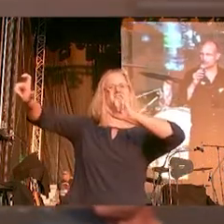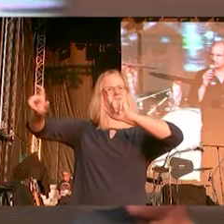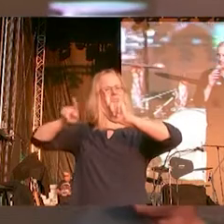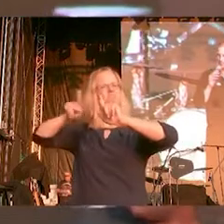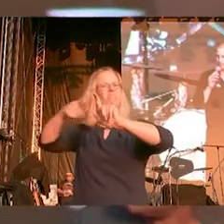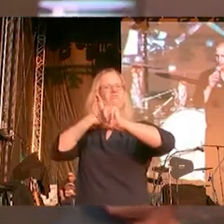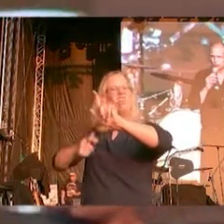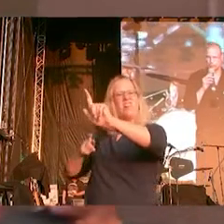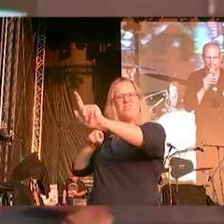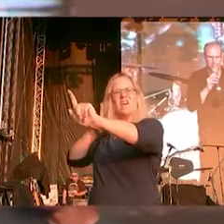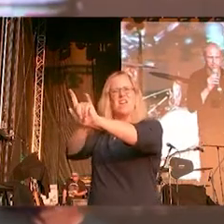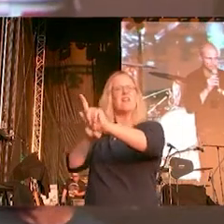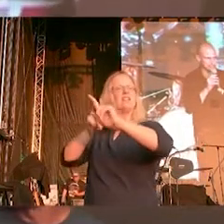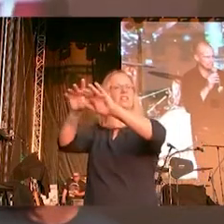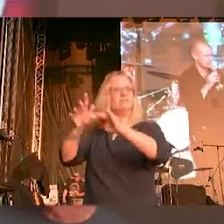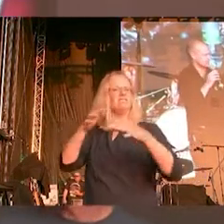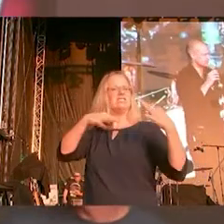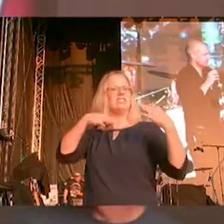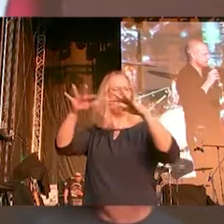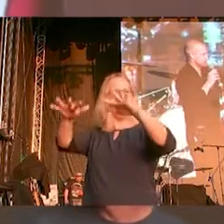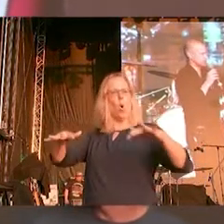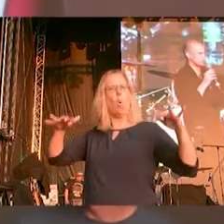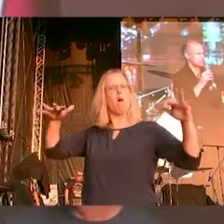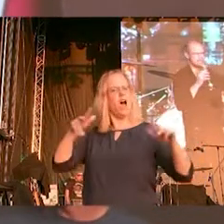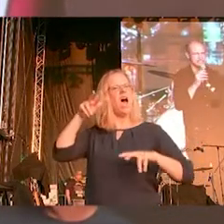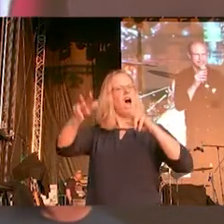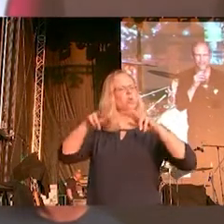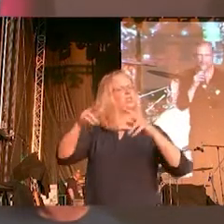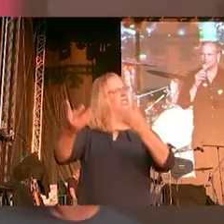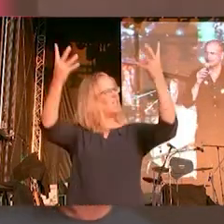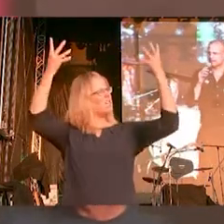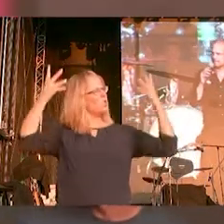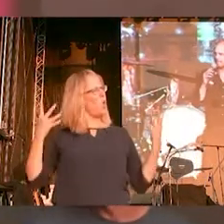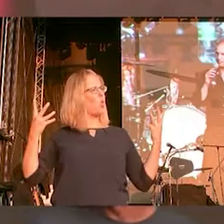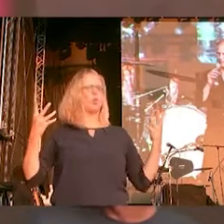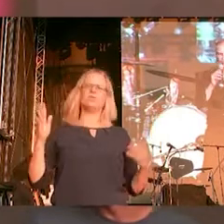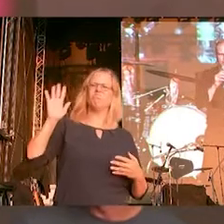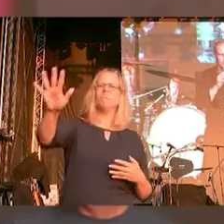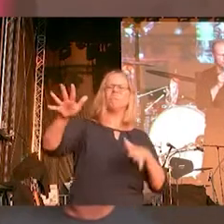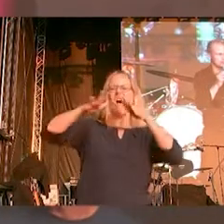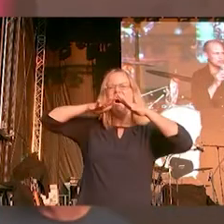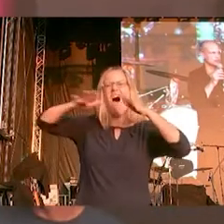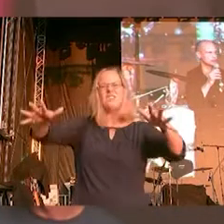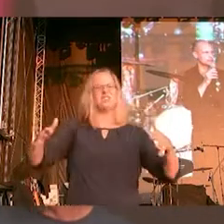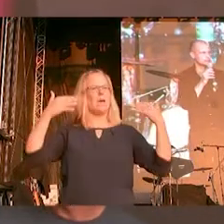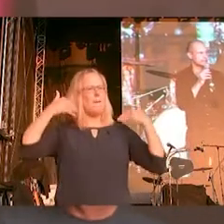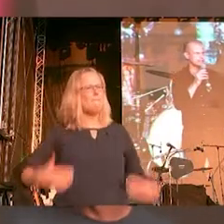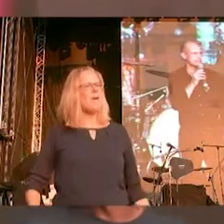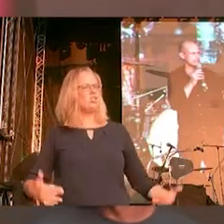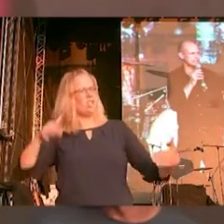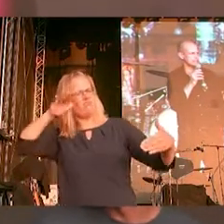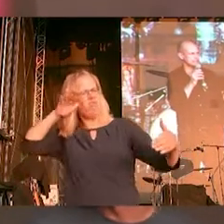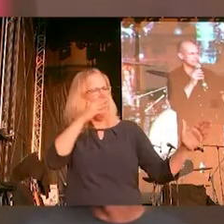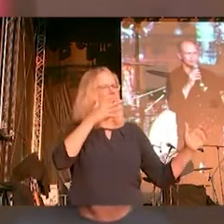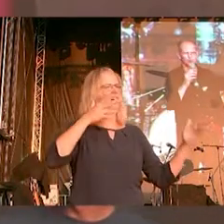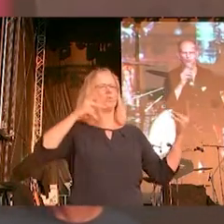wunderbare Kulisse der Semperoper zusagen, ihre Theaterkulisse gemacht haben für ihre Hass, für ihre Menschenverachtung, für